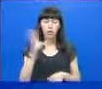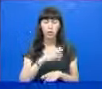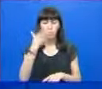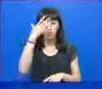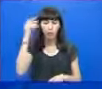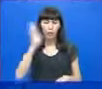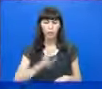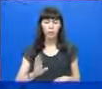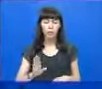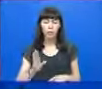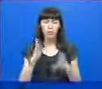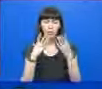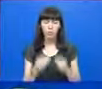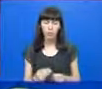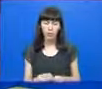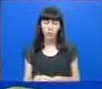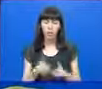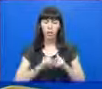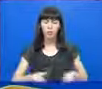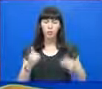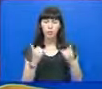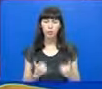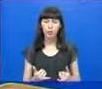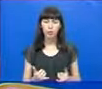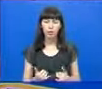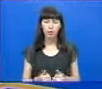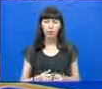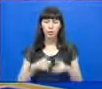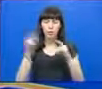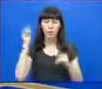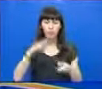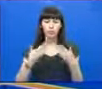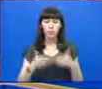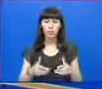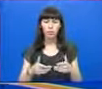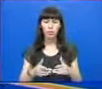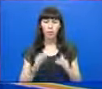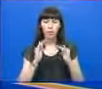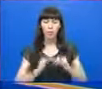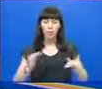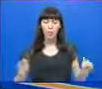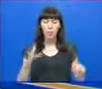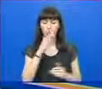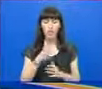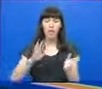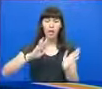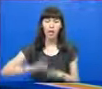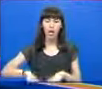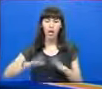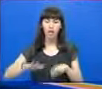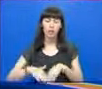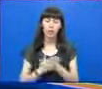ұмытылмас ерекше күн. Әсіресе бүгін мектеп бітіріп, балалық шақты артта қалдырып,